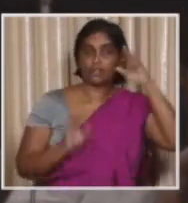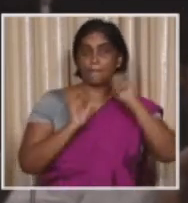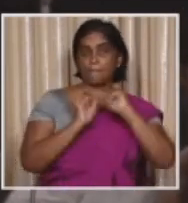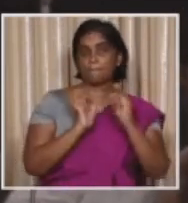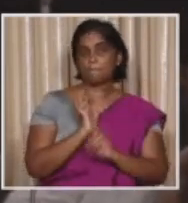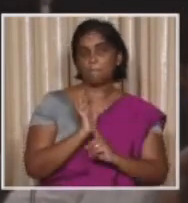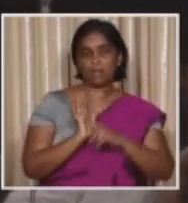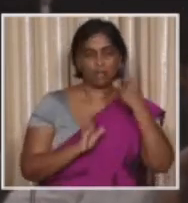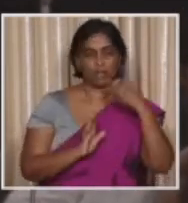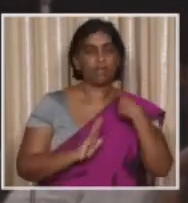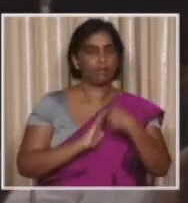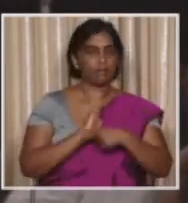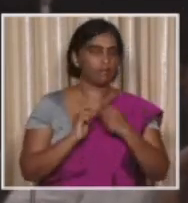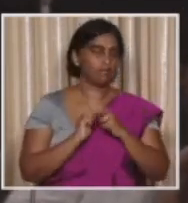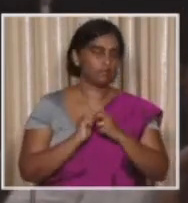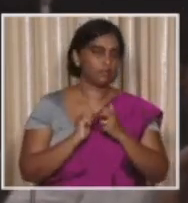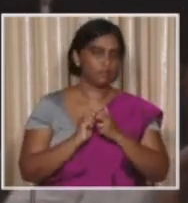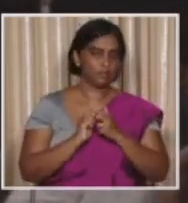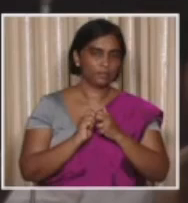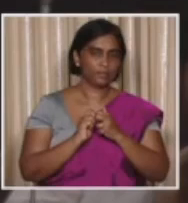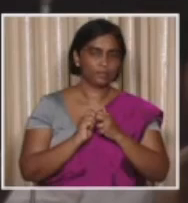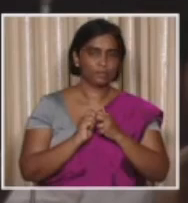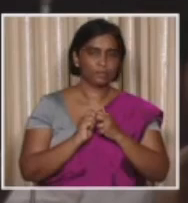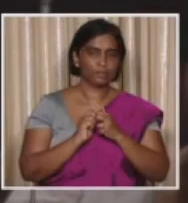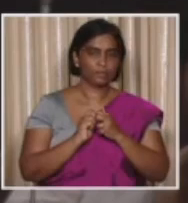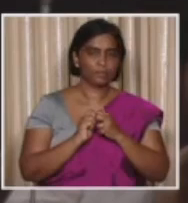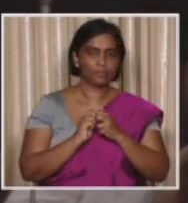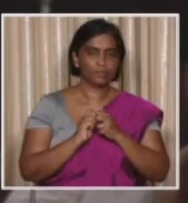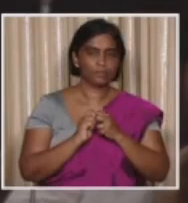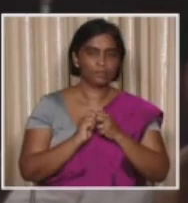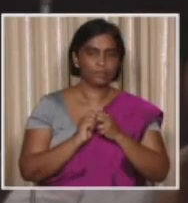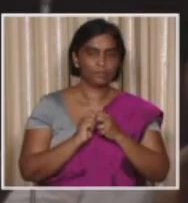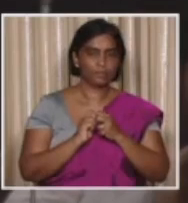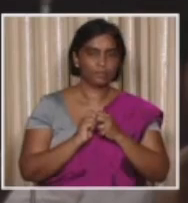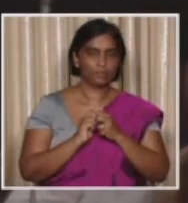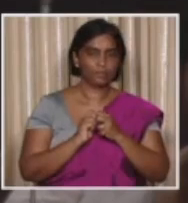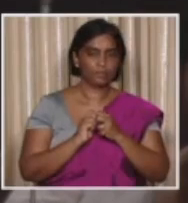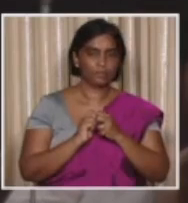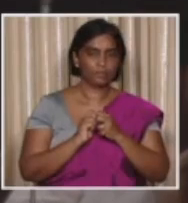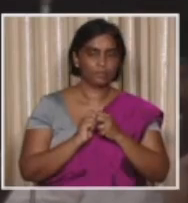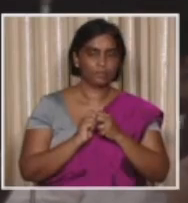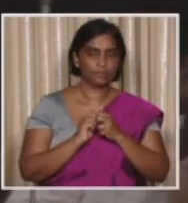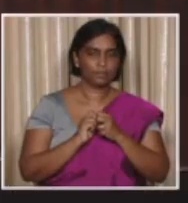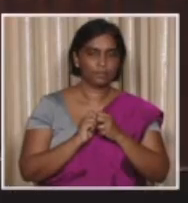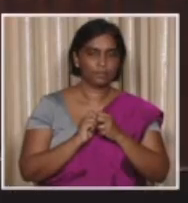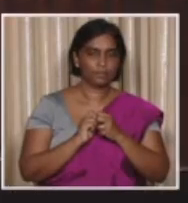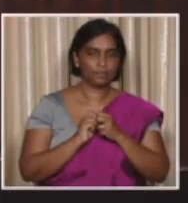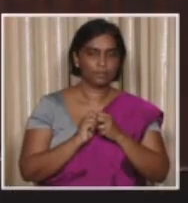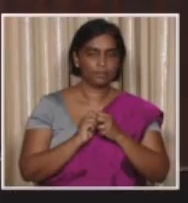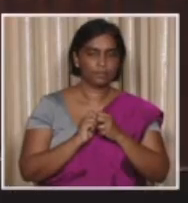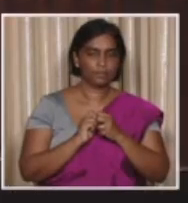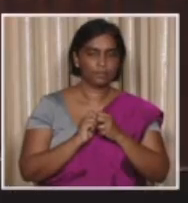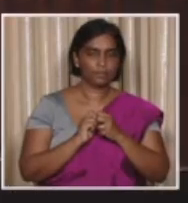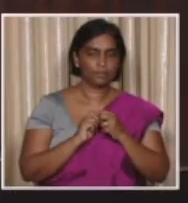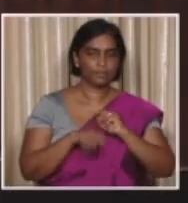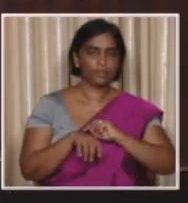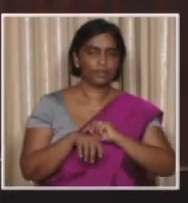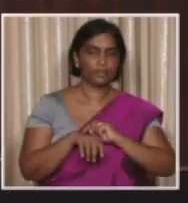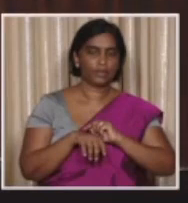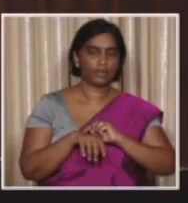හින්දා මේ රටේ තියෙන තත්ත්වය. ගරු ඇමතුමා, තව විනාඩි 2ක කාලයක් තියෙනවා. මට මුළු කාලය කිය තිබේ. ඔබතුමාට මුළු කාලය විනාඩි